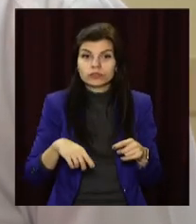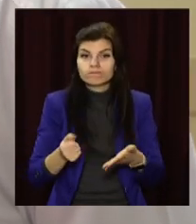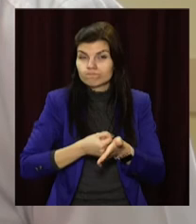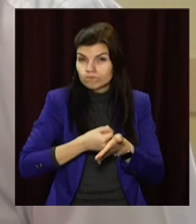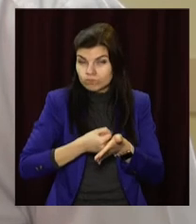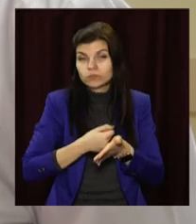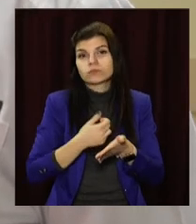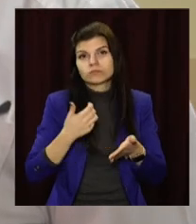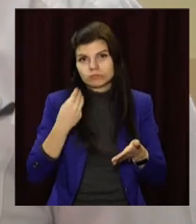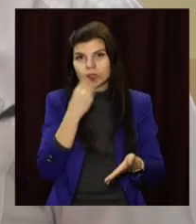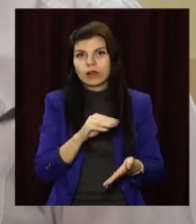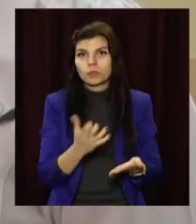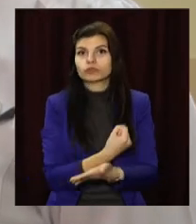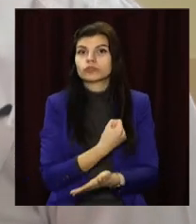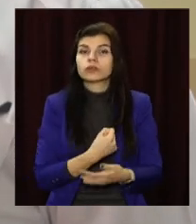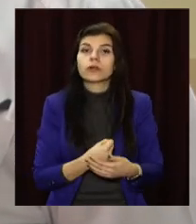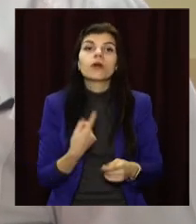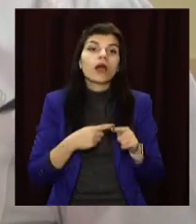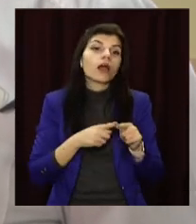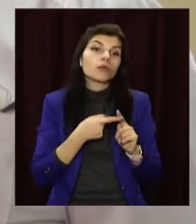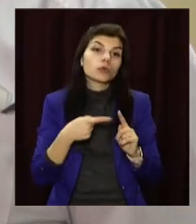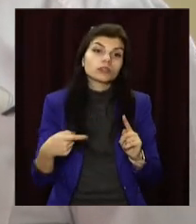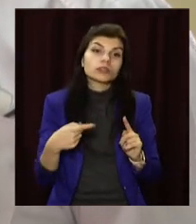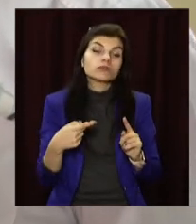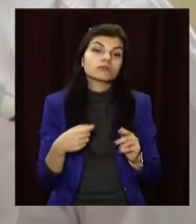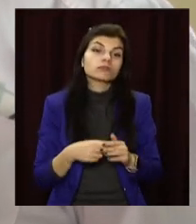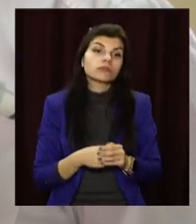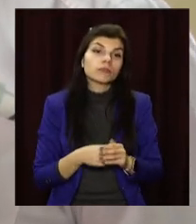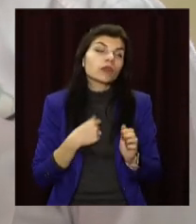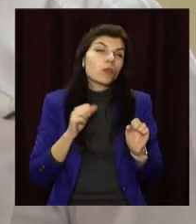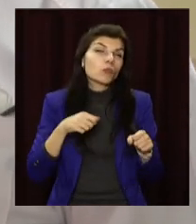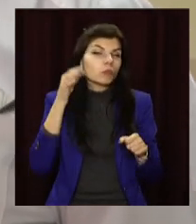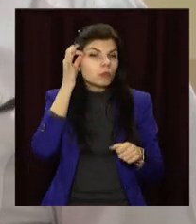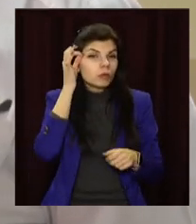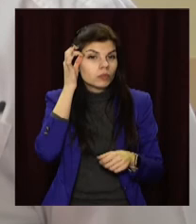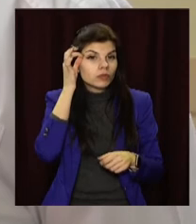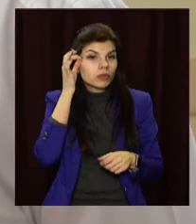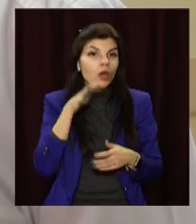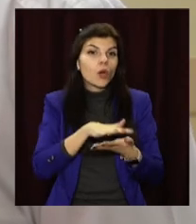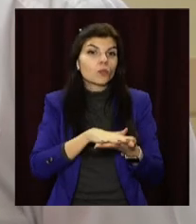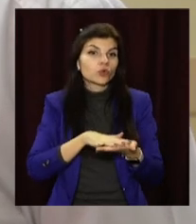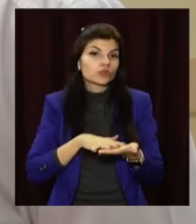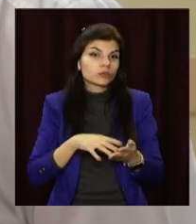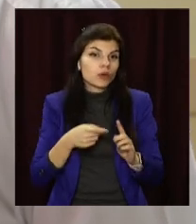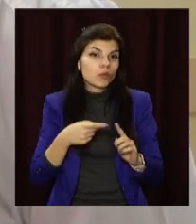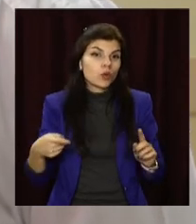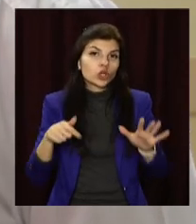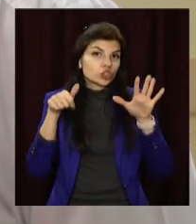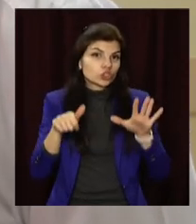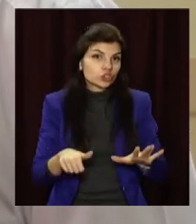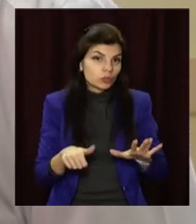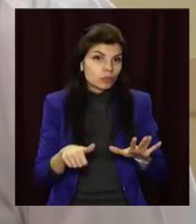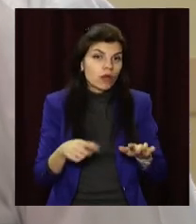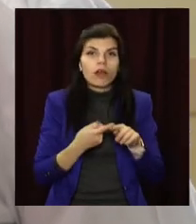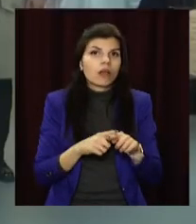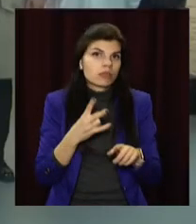і надійно. Десь весь процес, наскільки я можу пам'ятати, продовжувався десь на протязі півроку, тобто